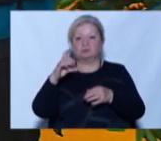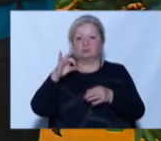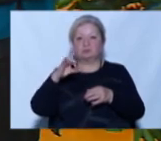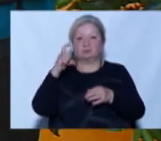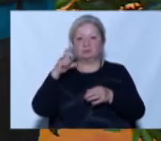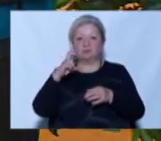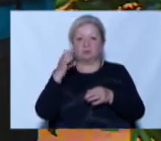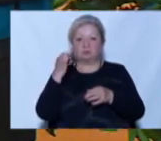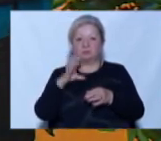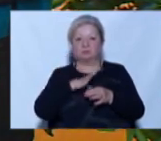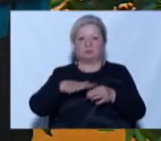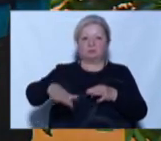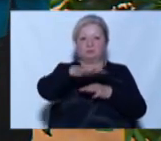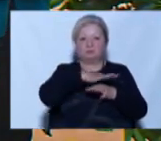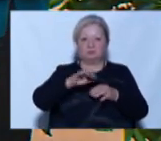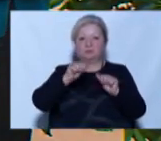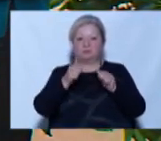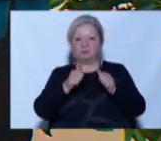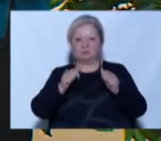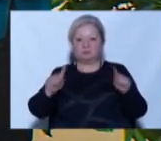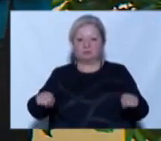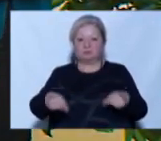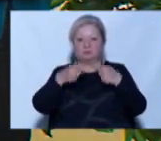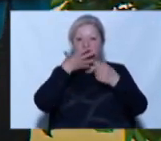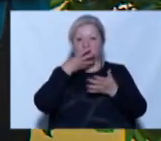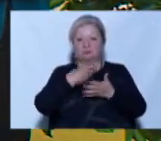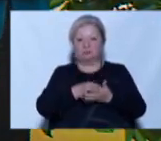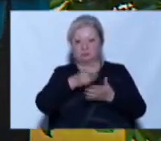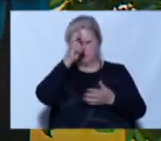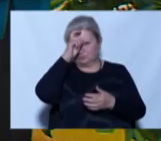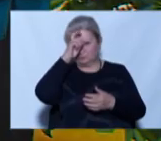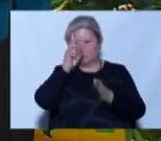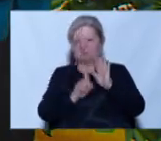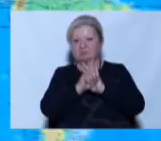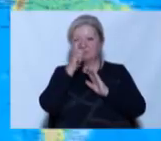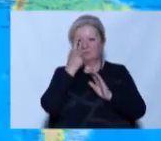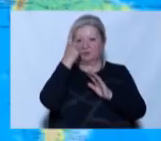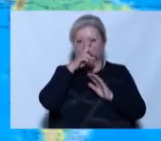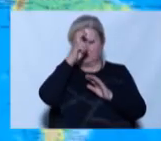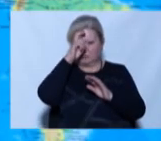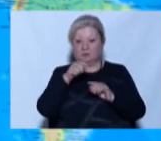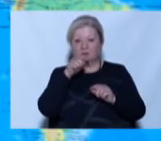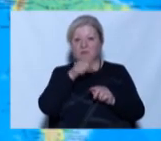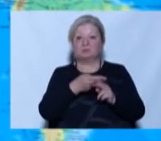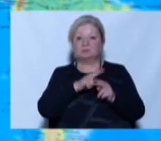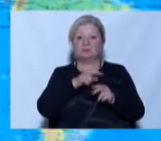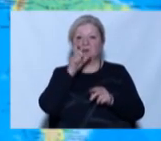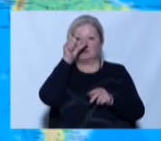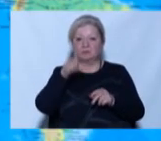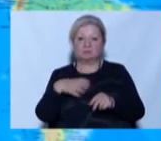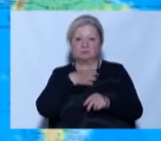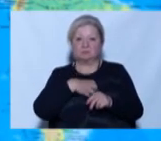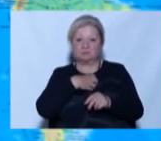ევფრატის მიდამოებში როგორ შექმნეს თავიანთი პირველი სახელმწიფო და ასე შემდეგ. ანუ ადამიანისთვის მნიშვნელოვანი იყო